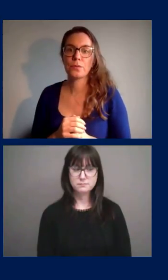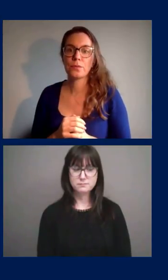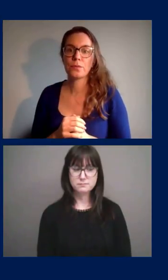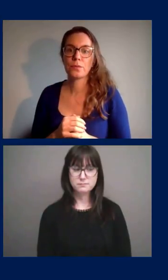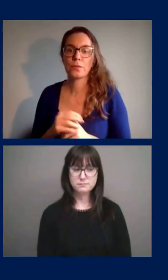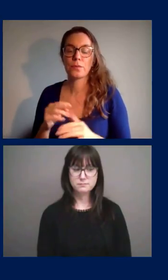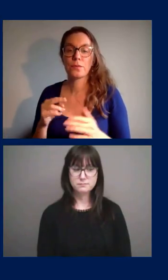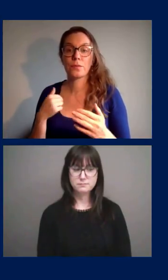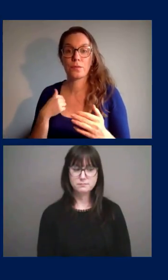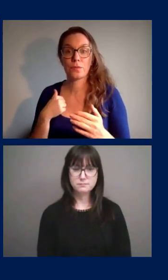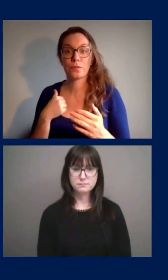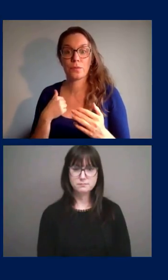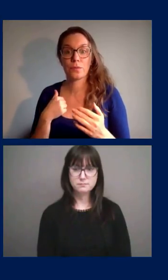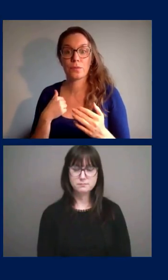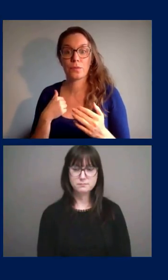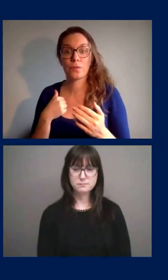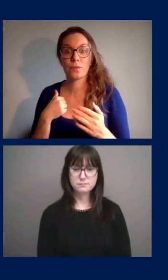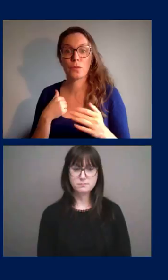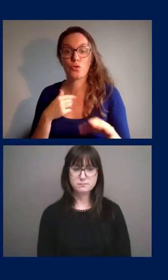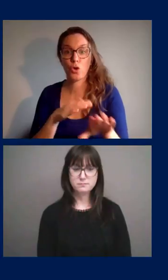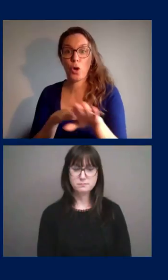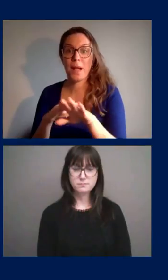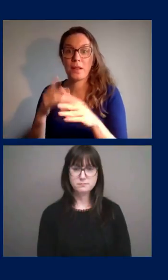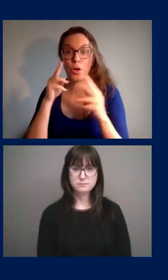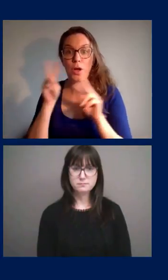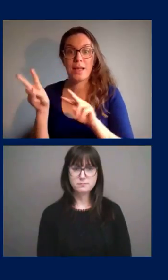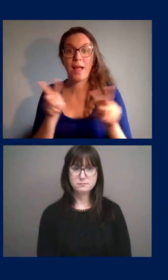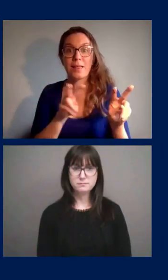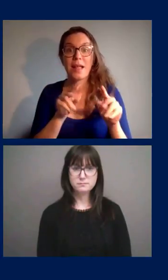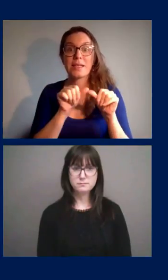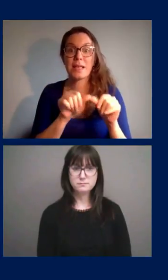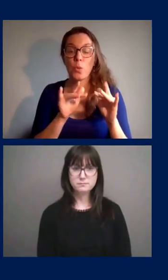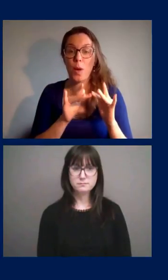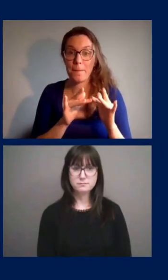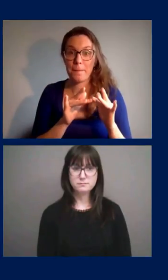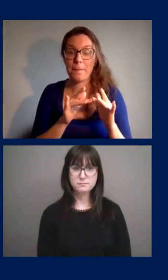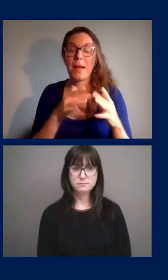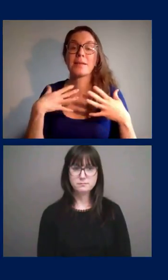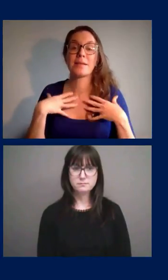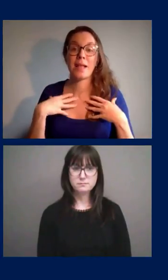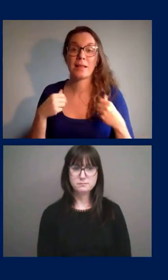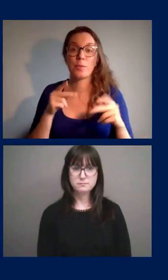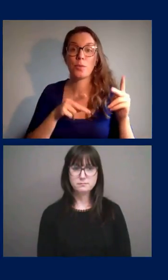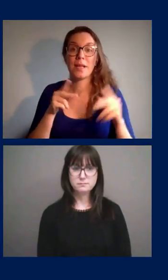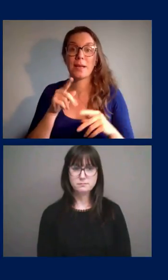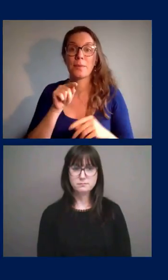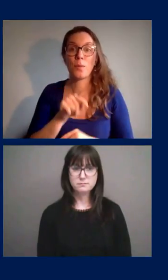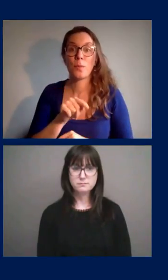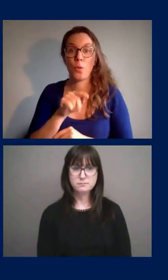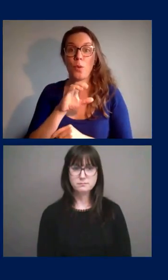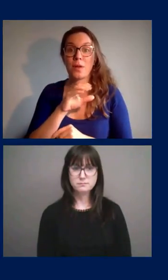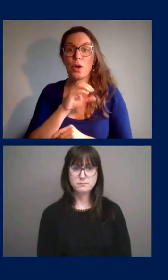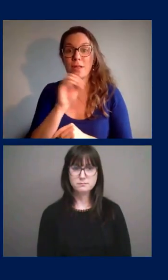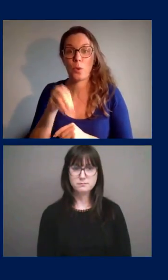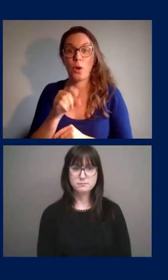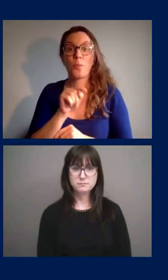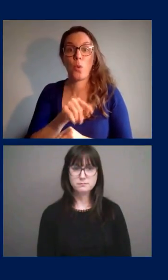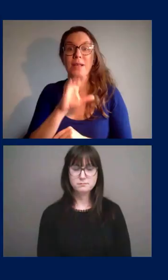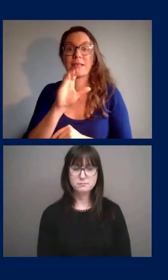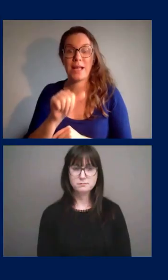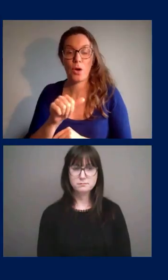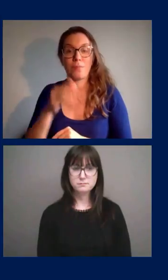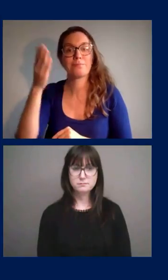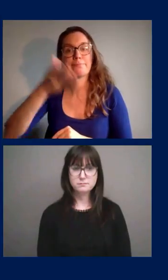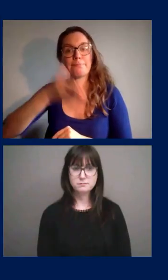recommander notre site web santé publique Ottawa .ca par rubrique coronavirus parce qu